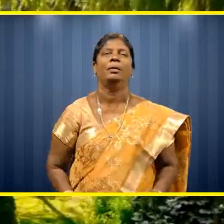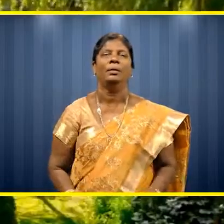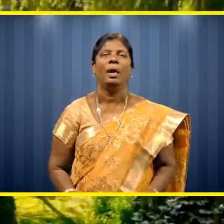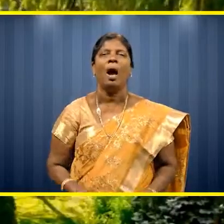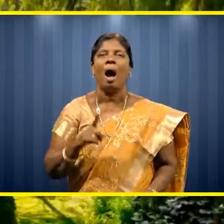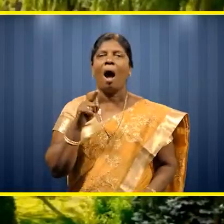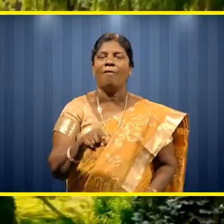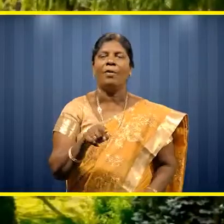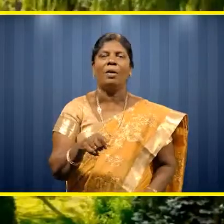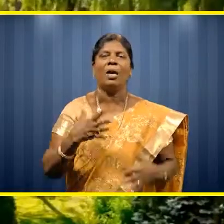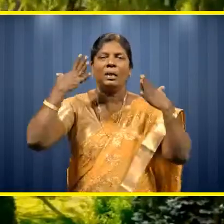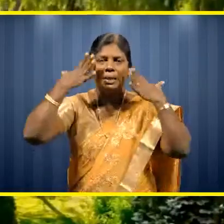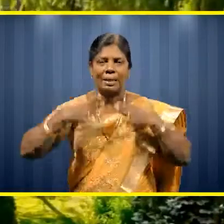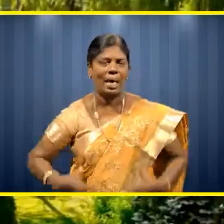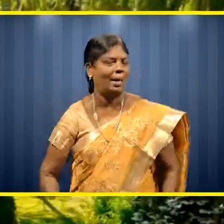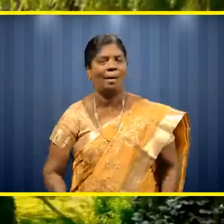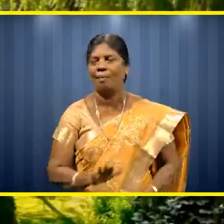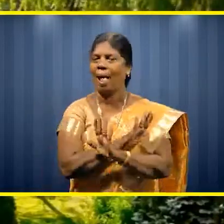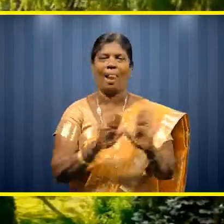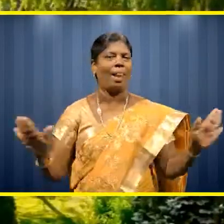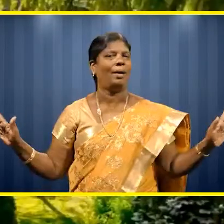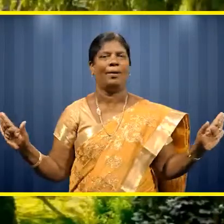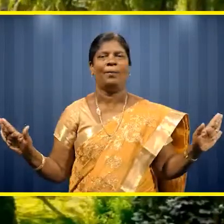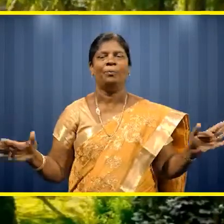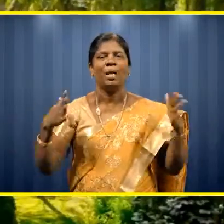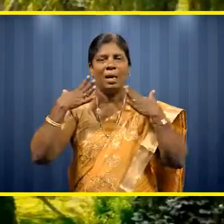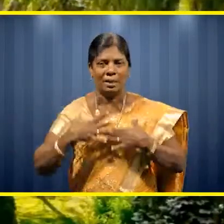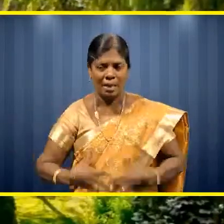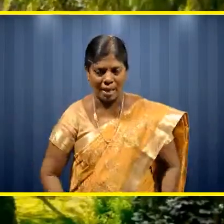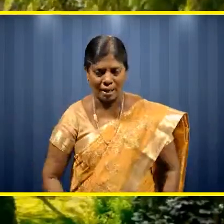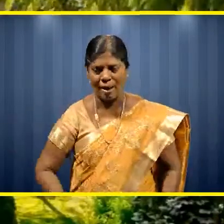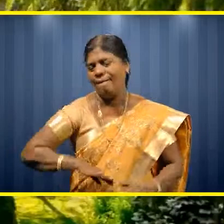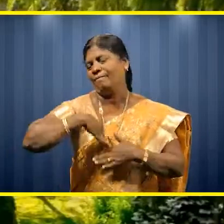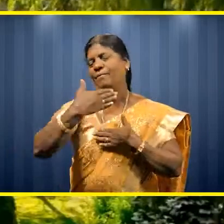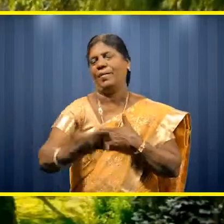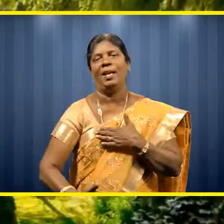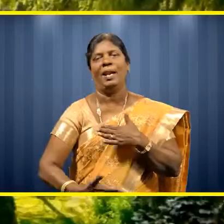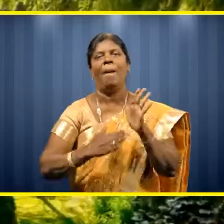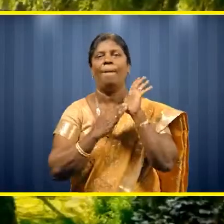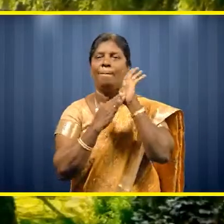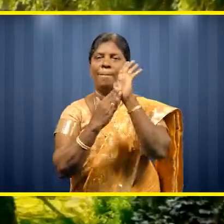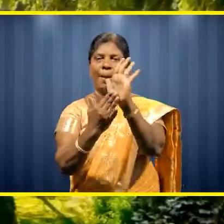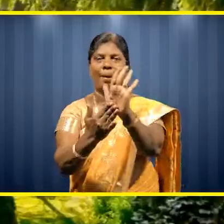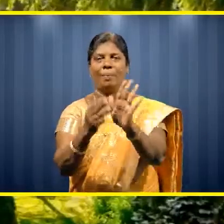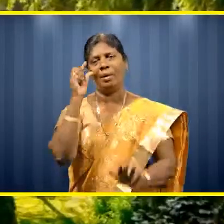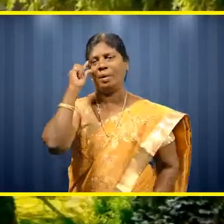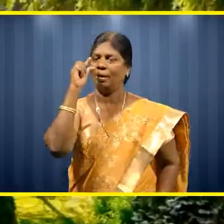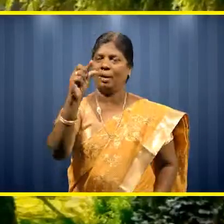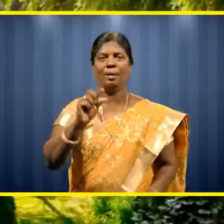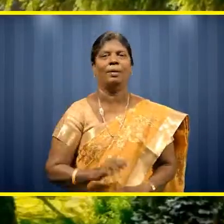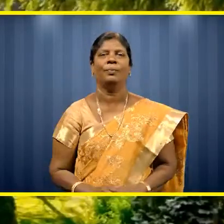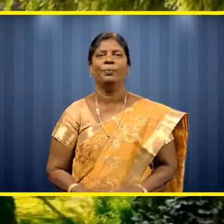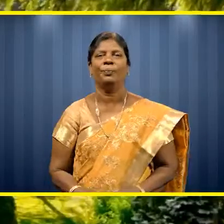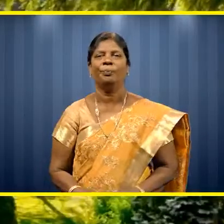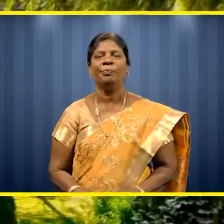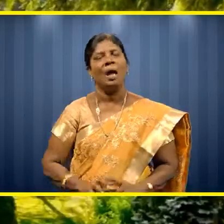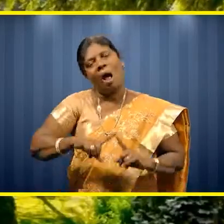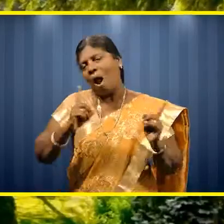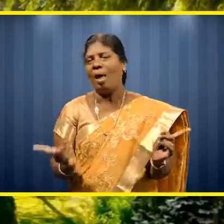முக்கியமானது அவனுடைய சரீரம் அல்ல. சரீரம் வெளியில பார்ப்பதற்கு நமக்கு